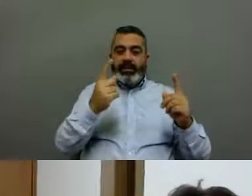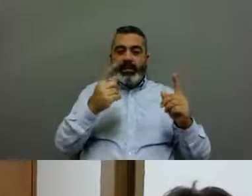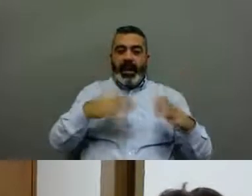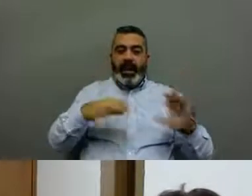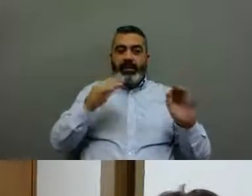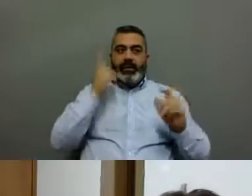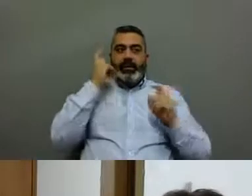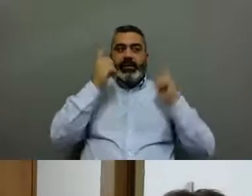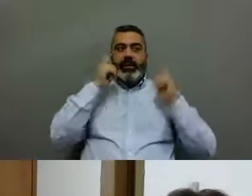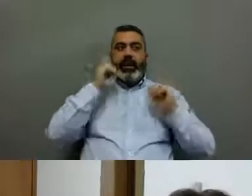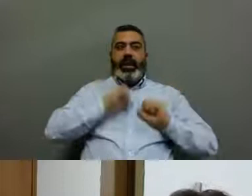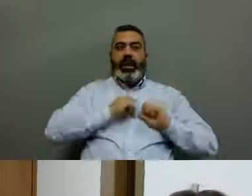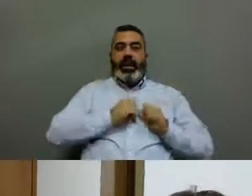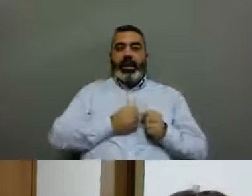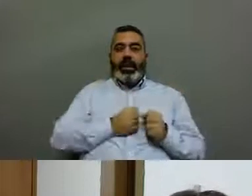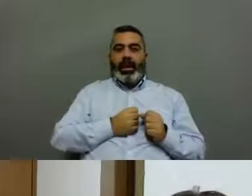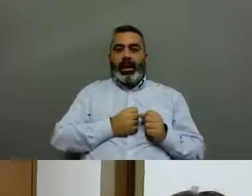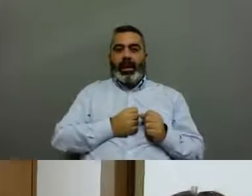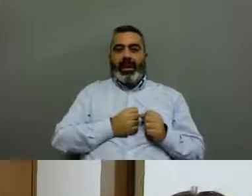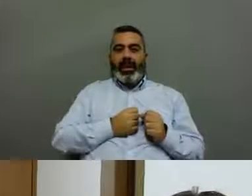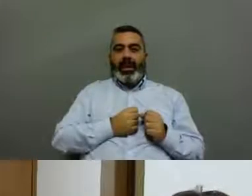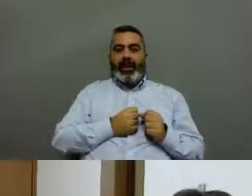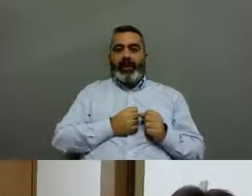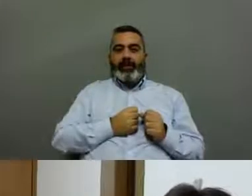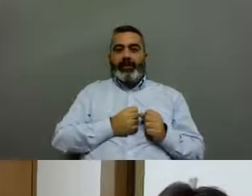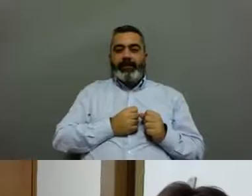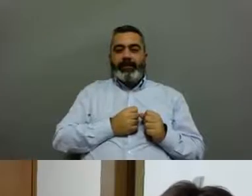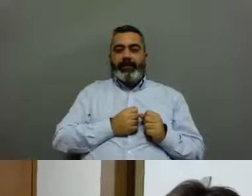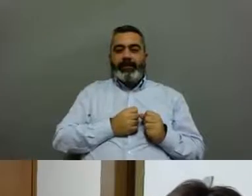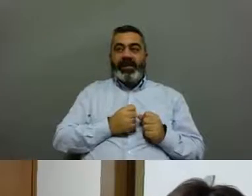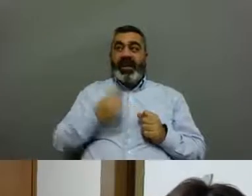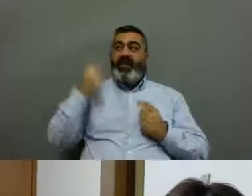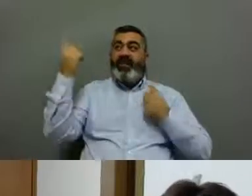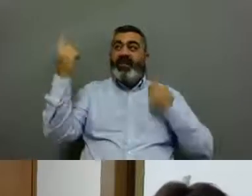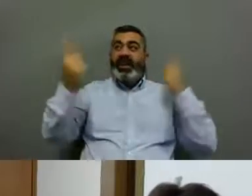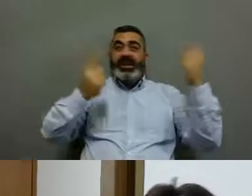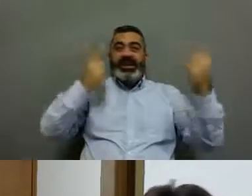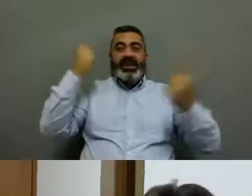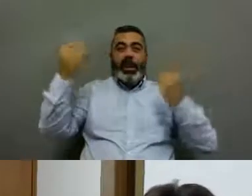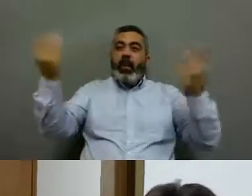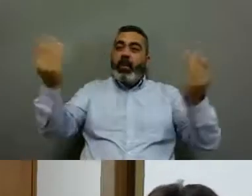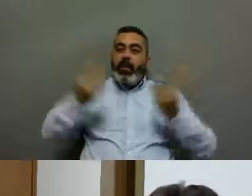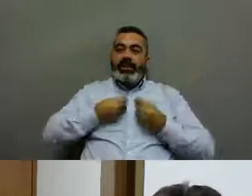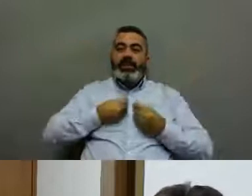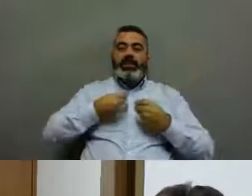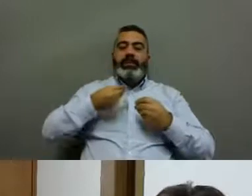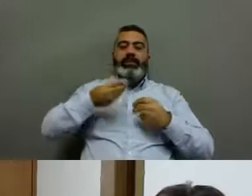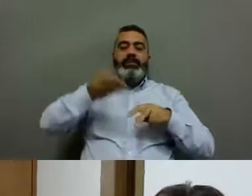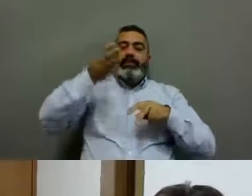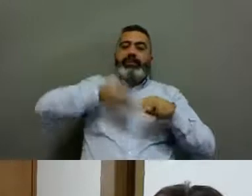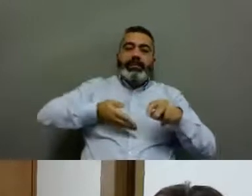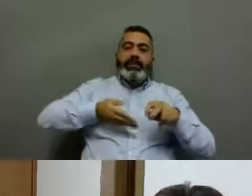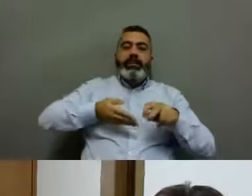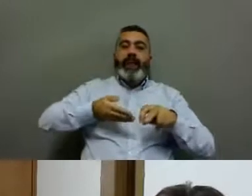αρχίζουν να συνειδητοποιούν ότι η φύση δίνει το έλλειμμα, η κοινωνία δίνει την αναπηρία.